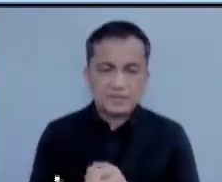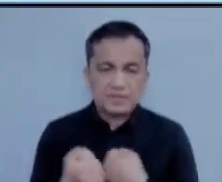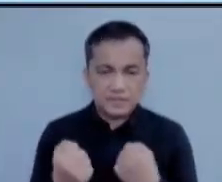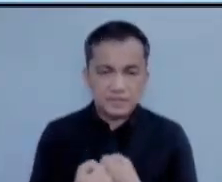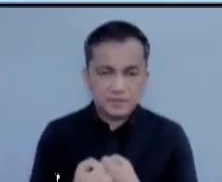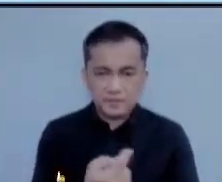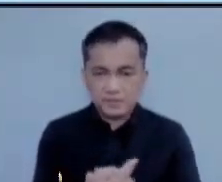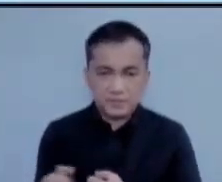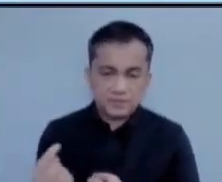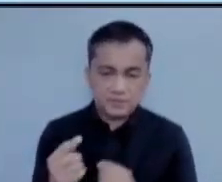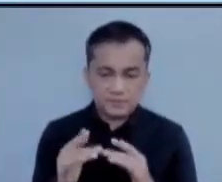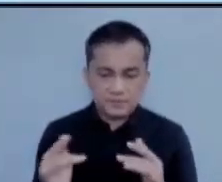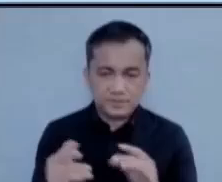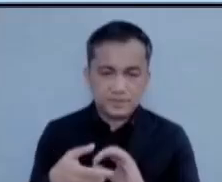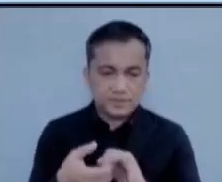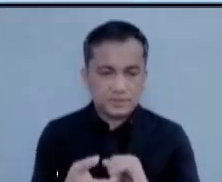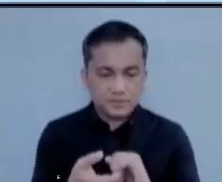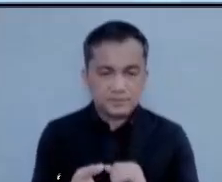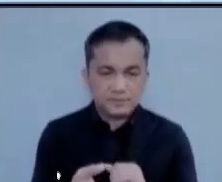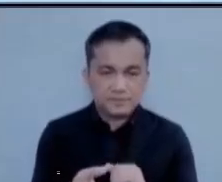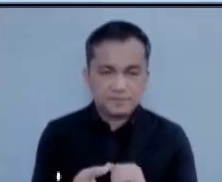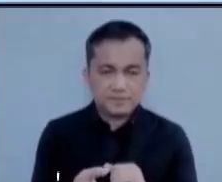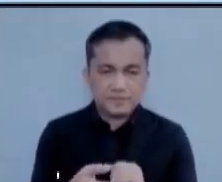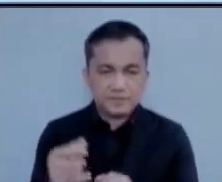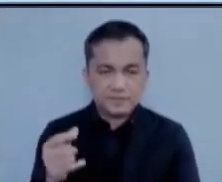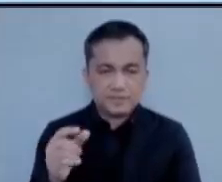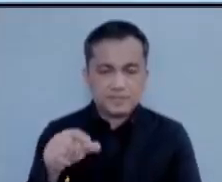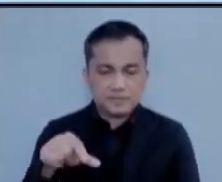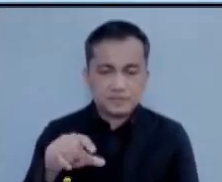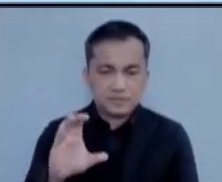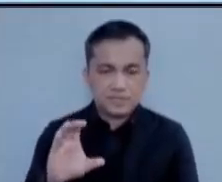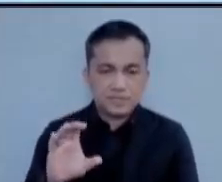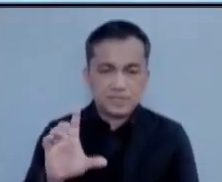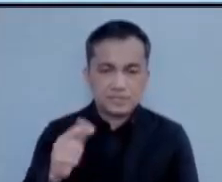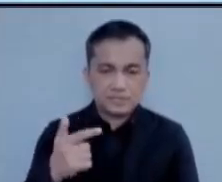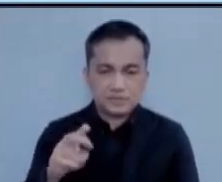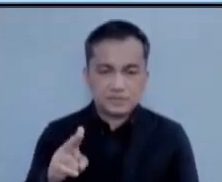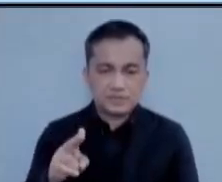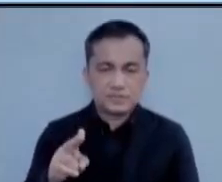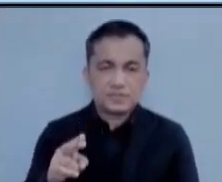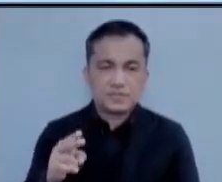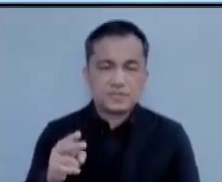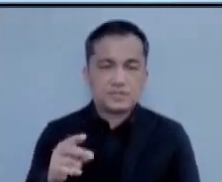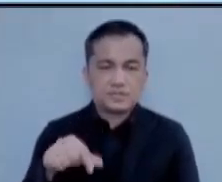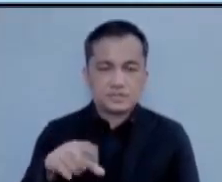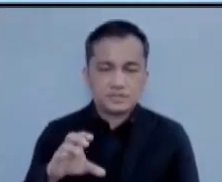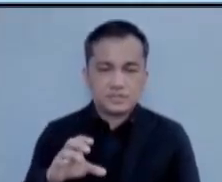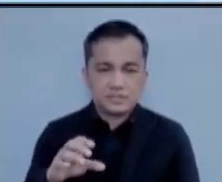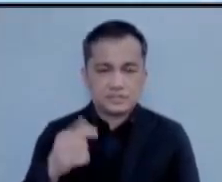ay in collaboration with Quezon City LGU at ng Quezon City Gender Development